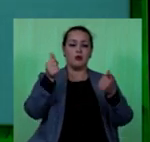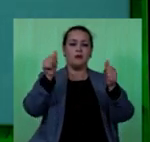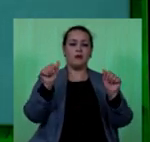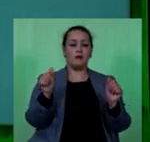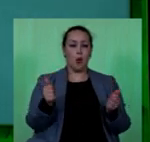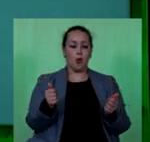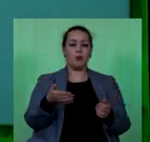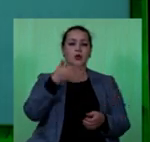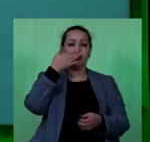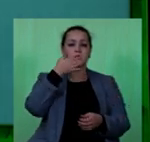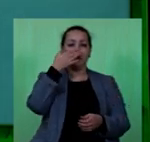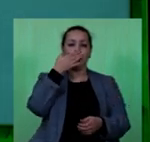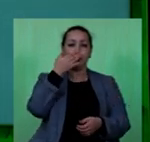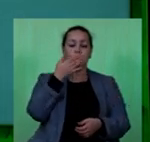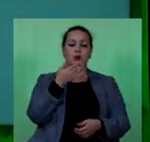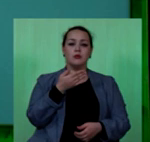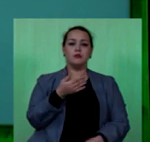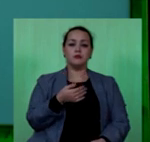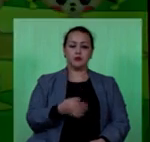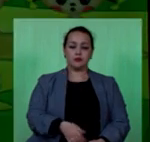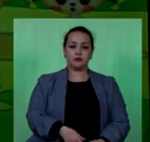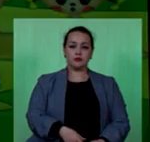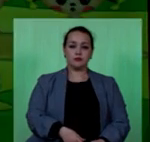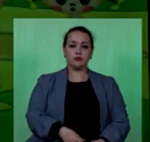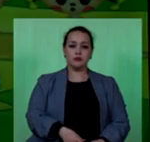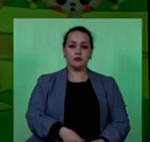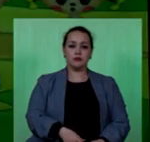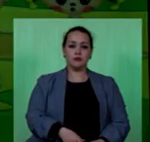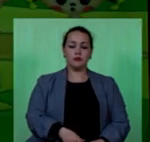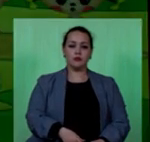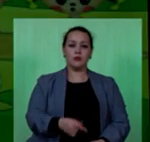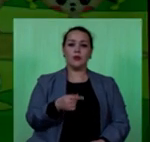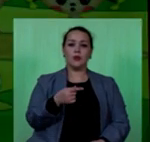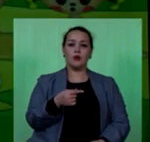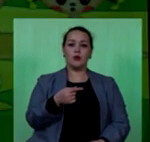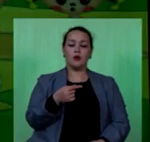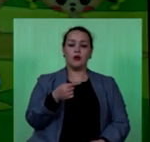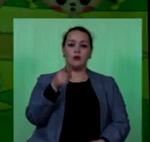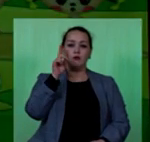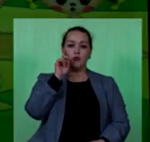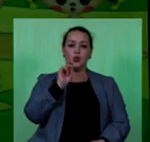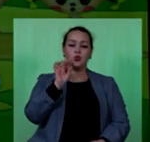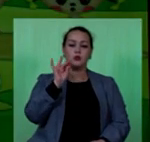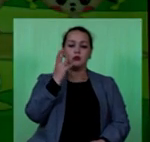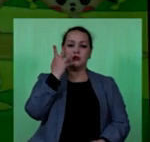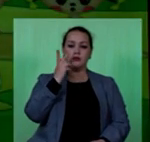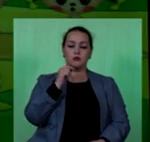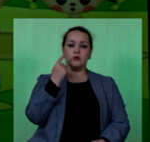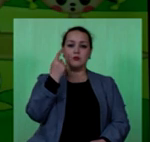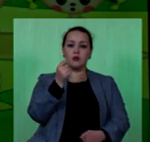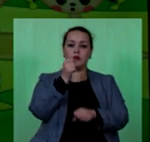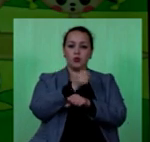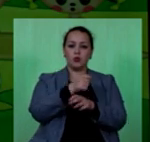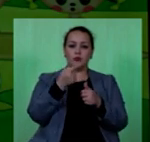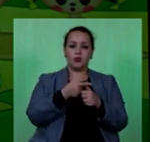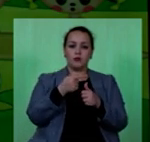запах вкус и цвет первая наша остановка это словарное